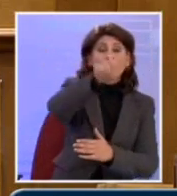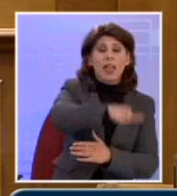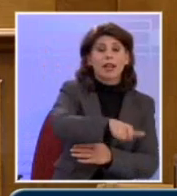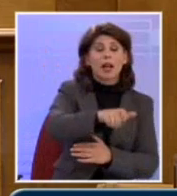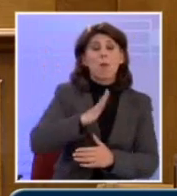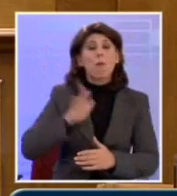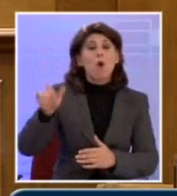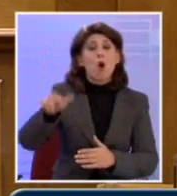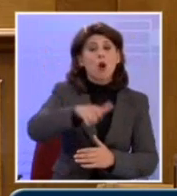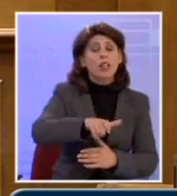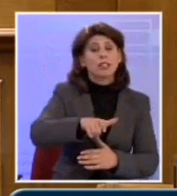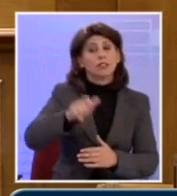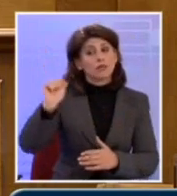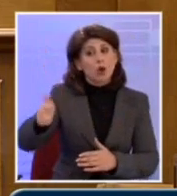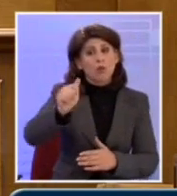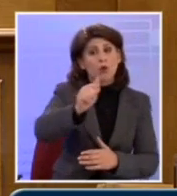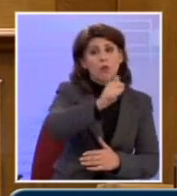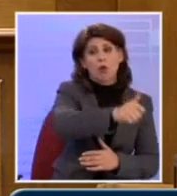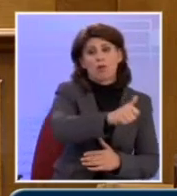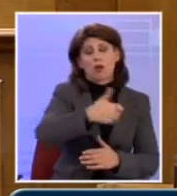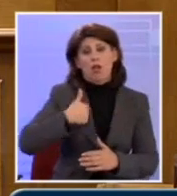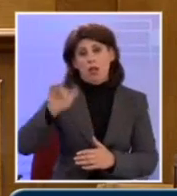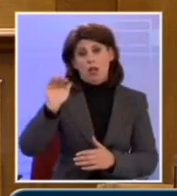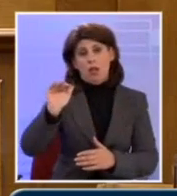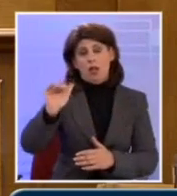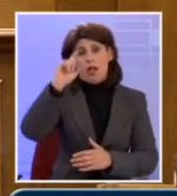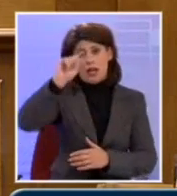κάθε πολίτη ξεχωριστά, στον κάθε Ευρωπαίο πολίτη ξεχωριστά.